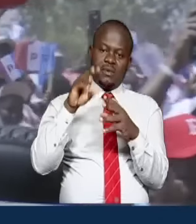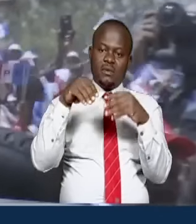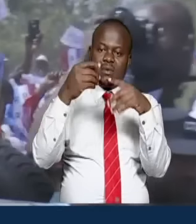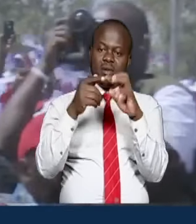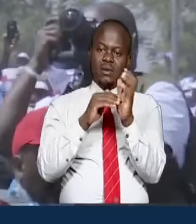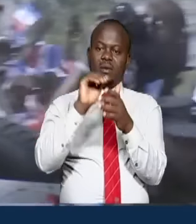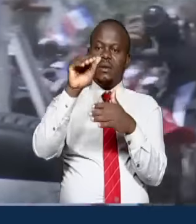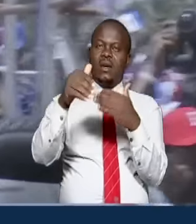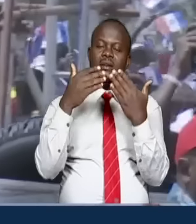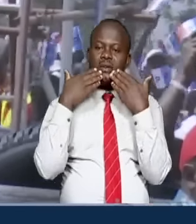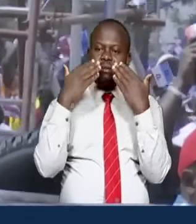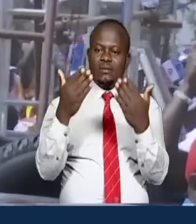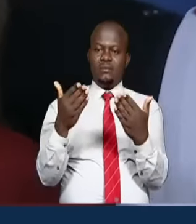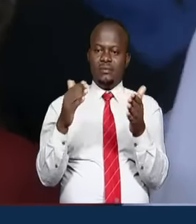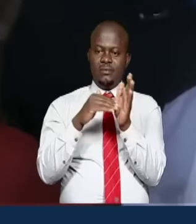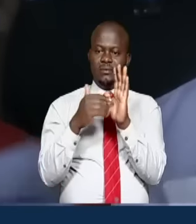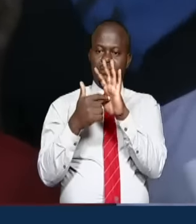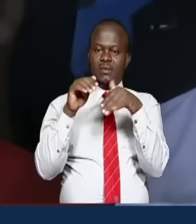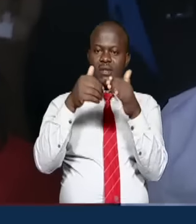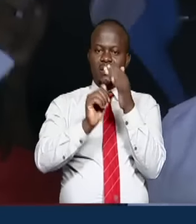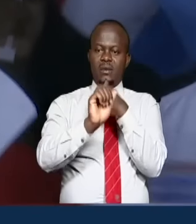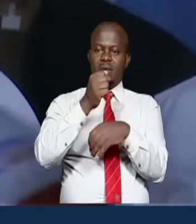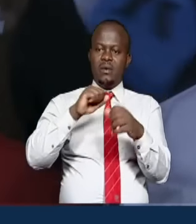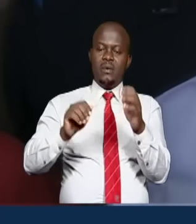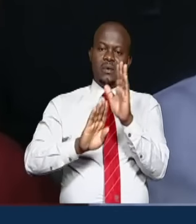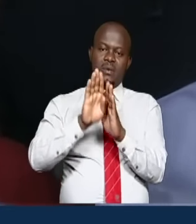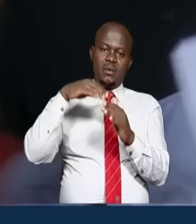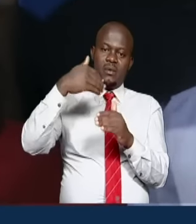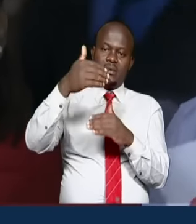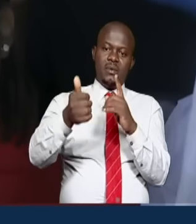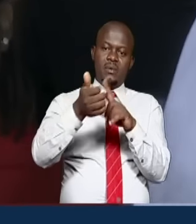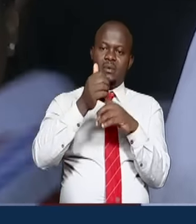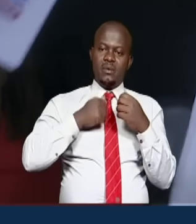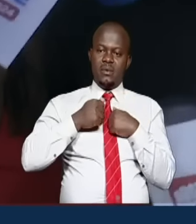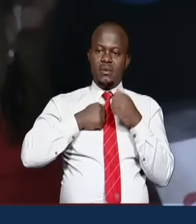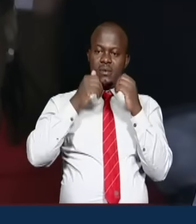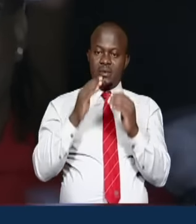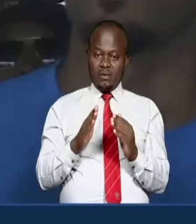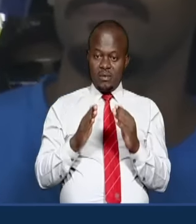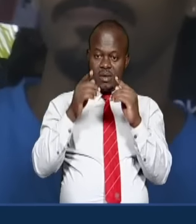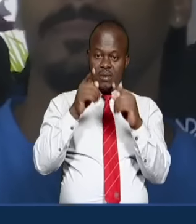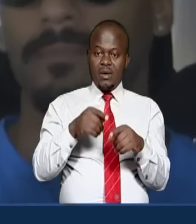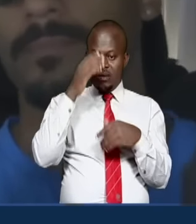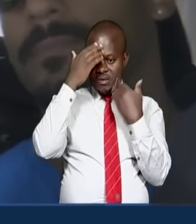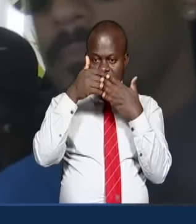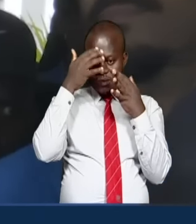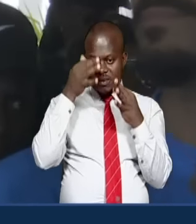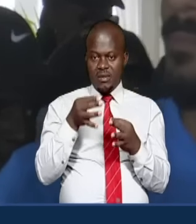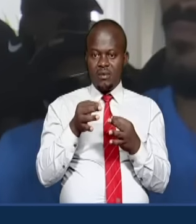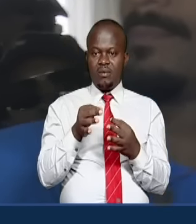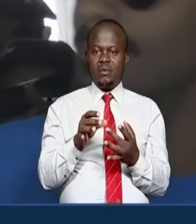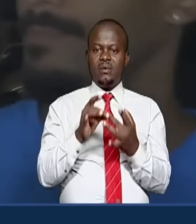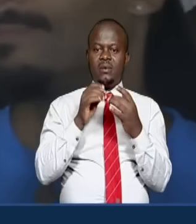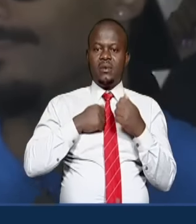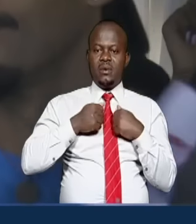yaje kubashimira yagaragaje ko ibikorwa by'iterambere bikomeje kugerwaho n'u Rwanda byaturutse ku mahitamo n'ubudasa by'abanyarwanda uhereye